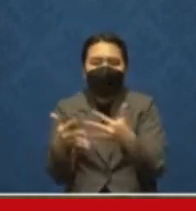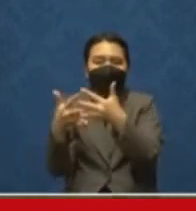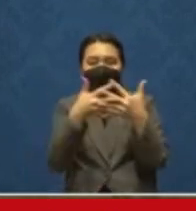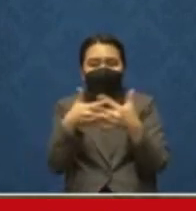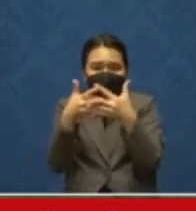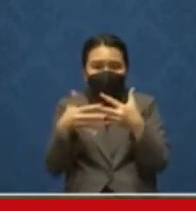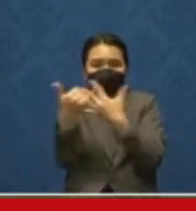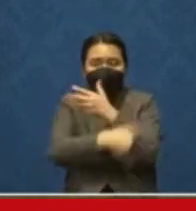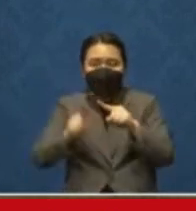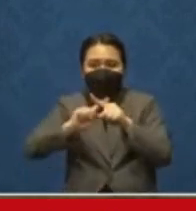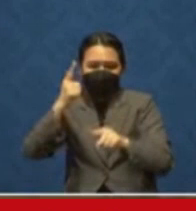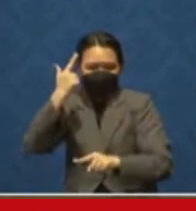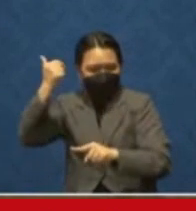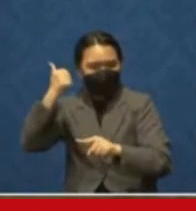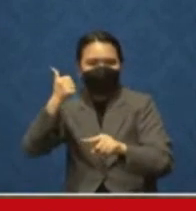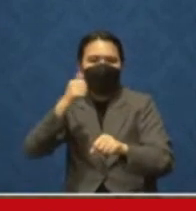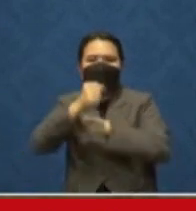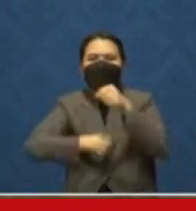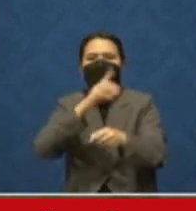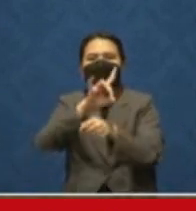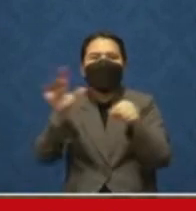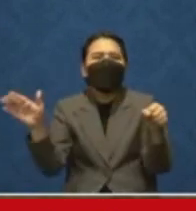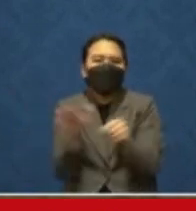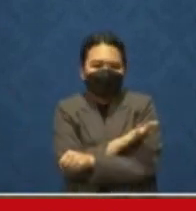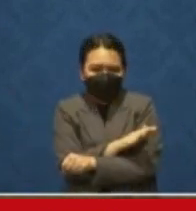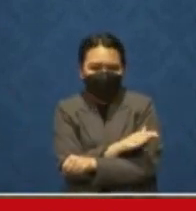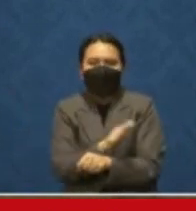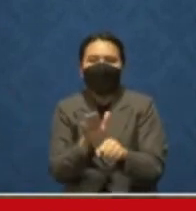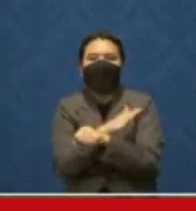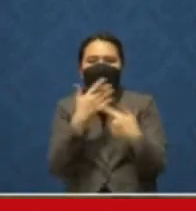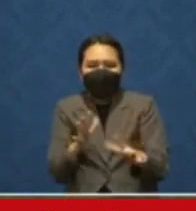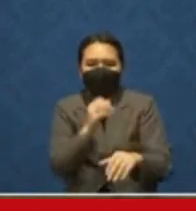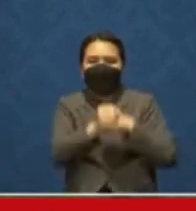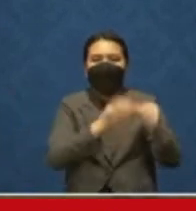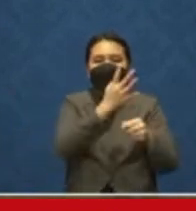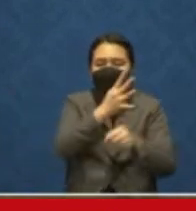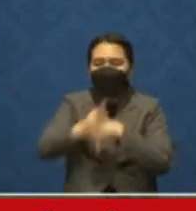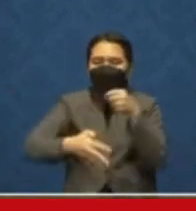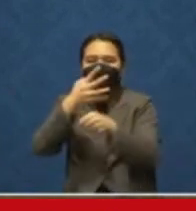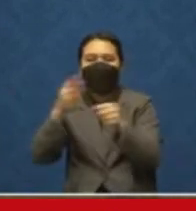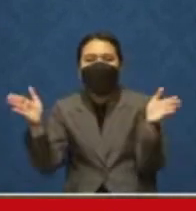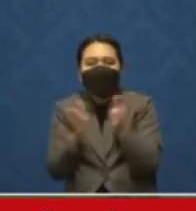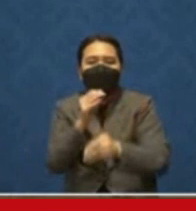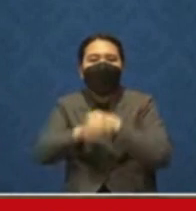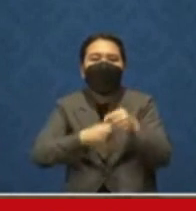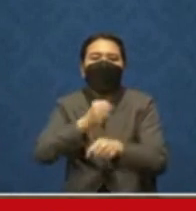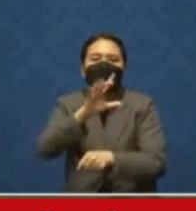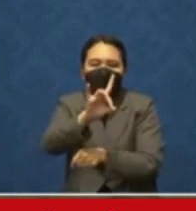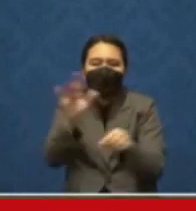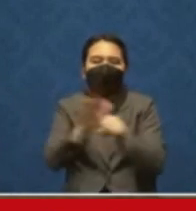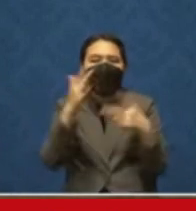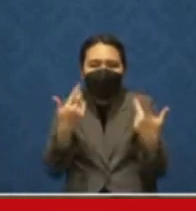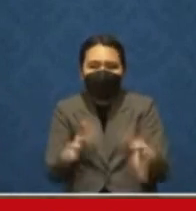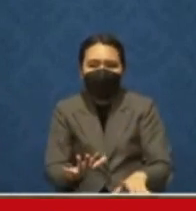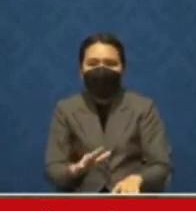ที่ 10ออกมีมาตรฐานหาคนเขา 2สมัยไง 8ปีมีสลัดเมกา